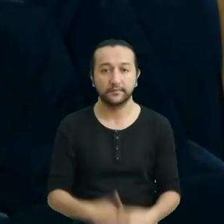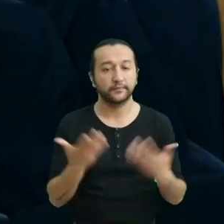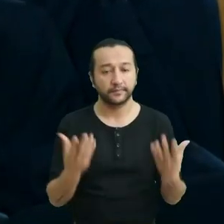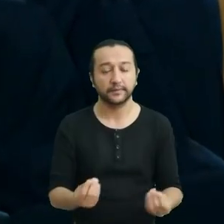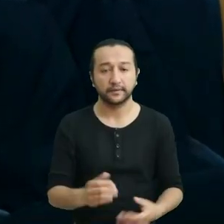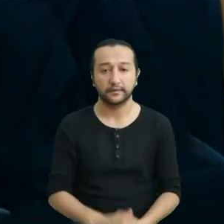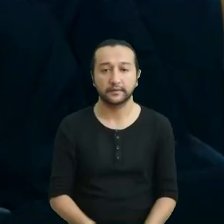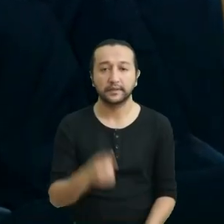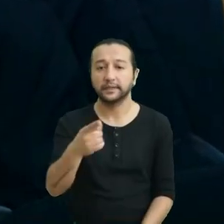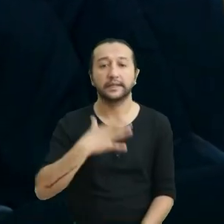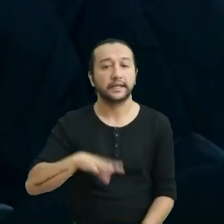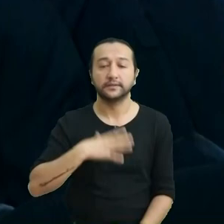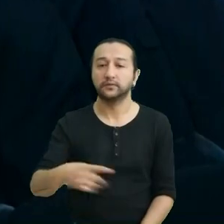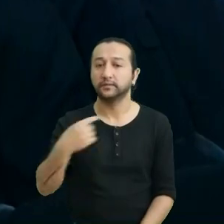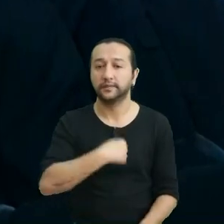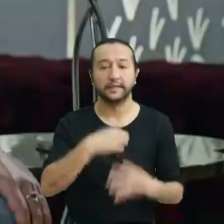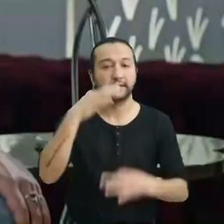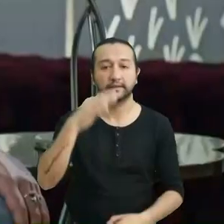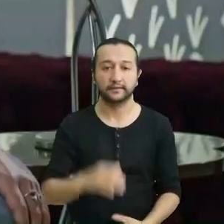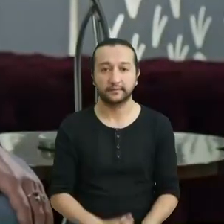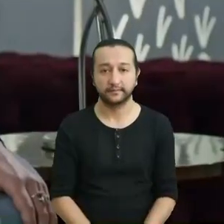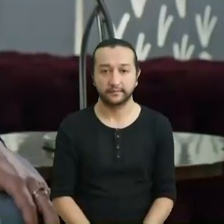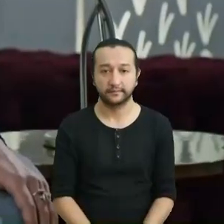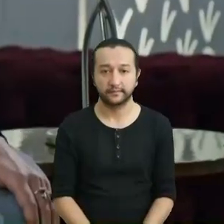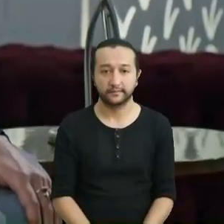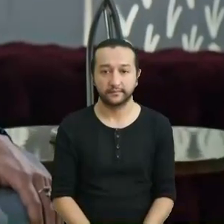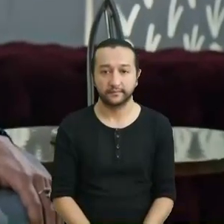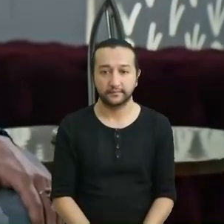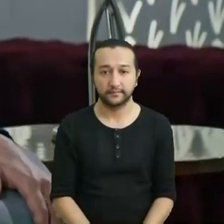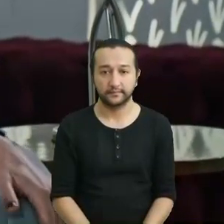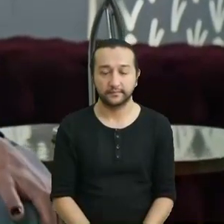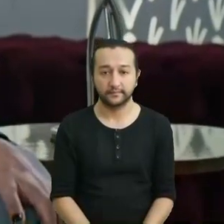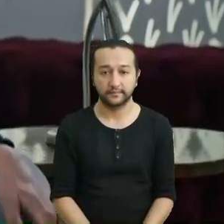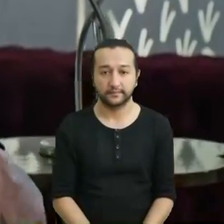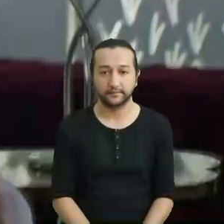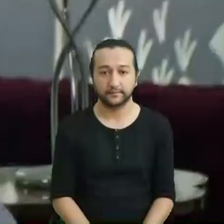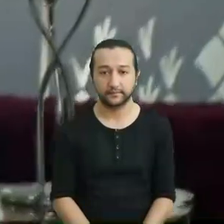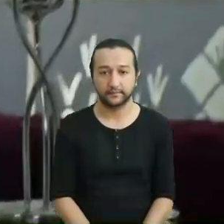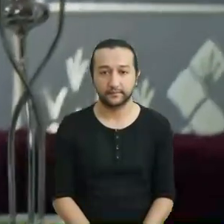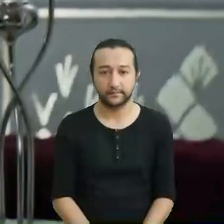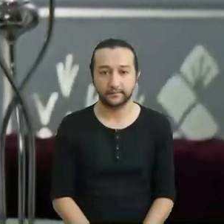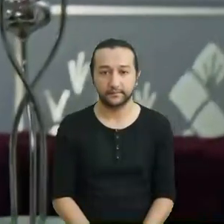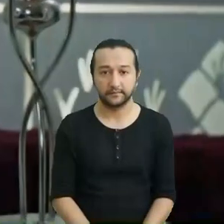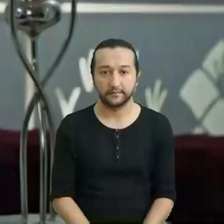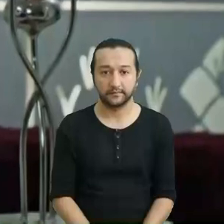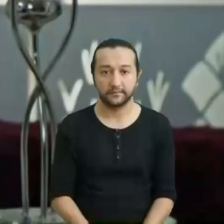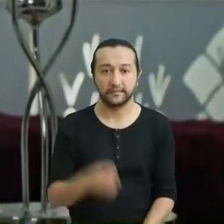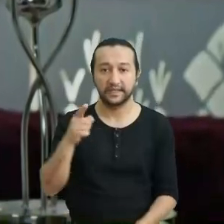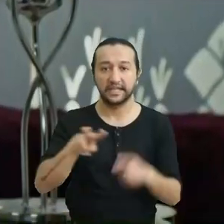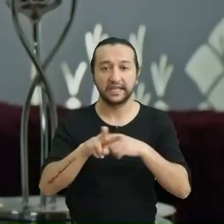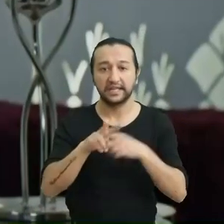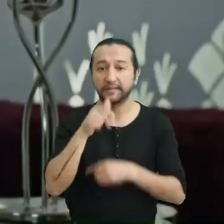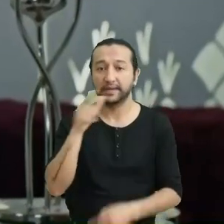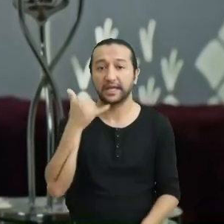Peki, ne istiyorsunuz benden? Figen küçümser gülümseyerek öne doğruldu. Yıldıray